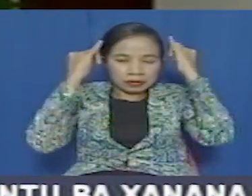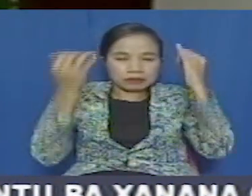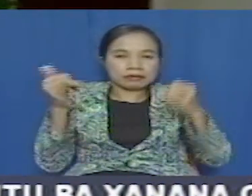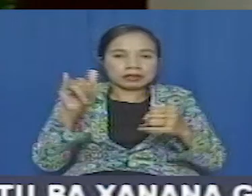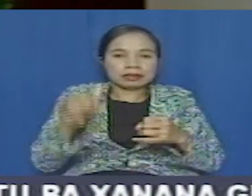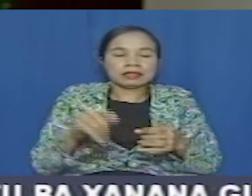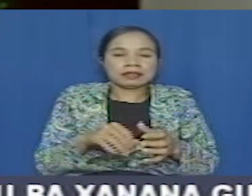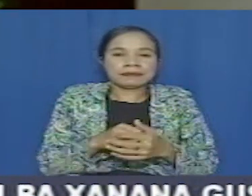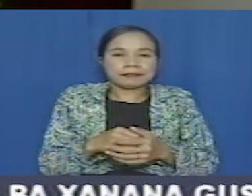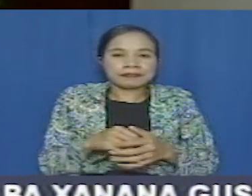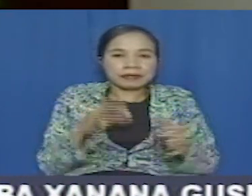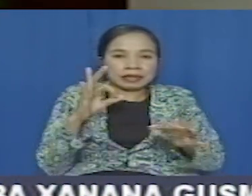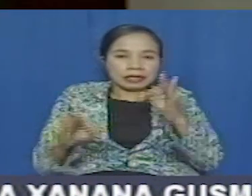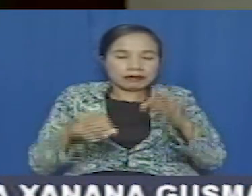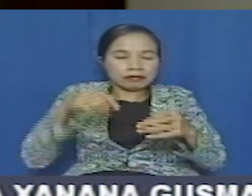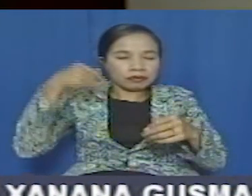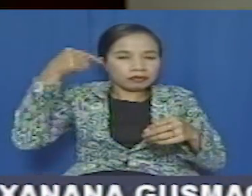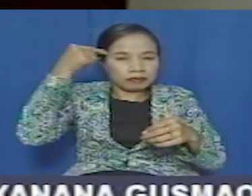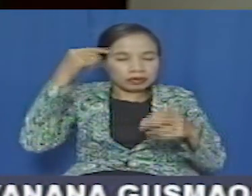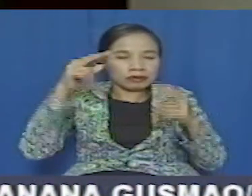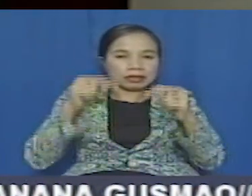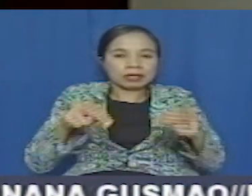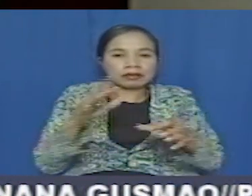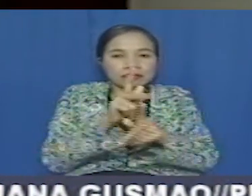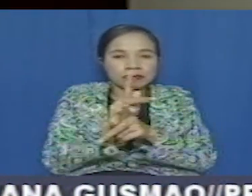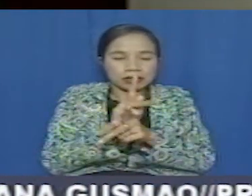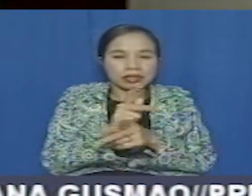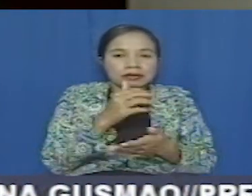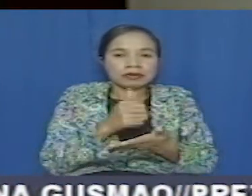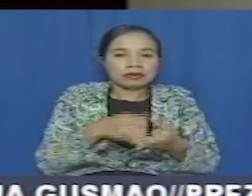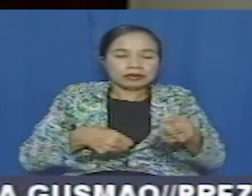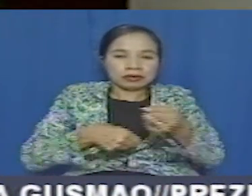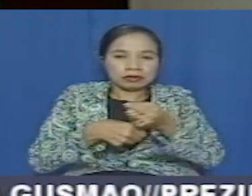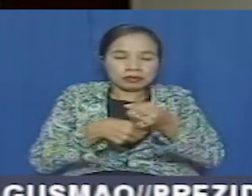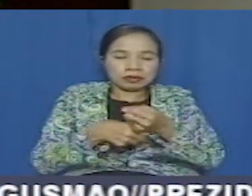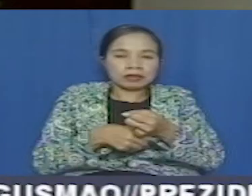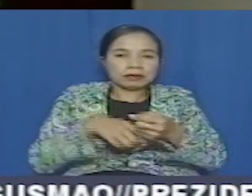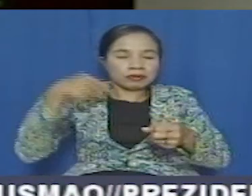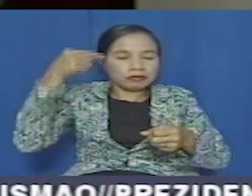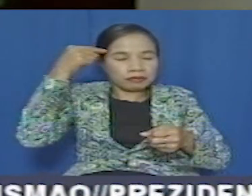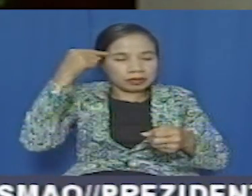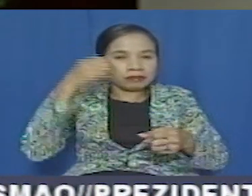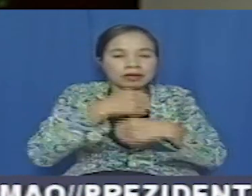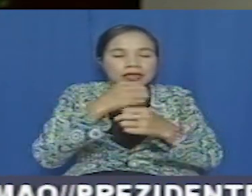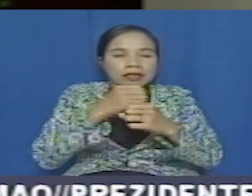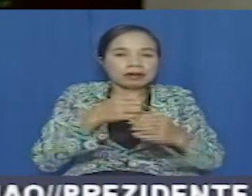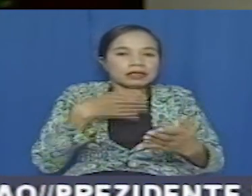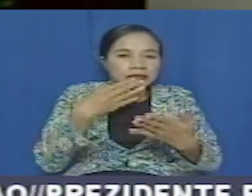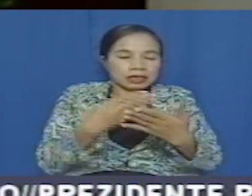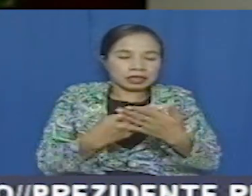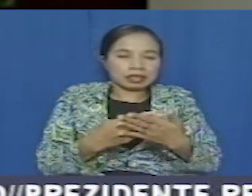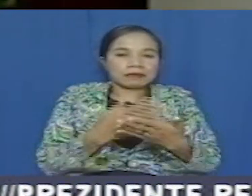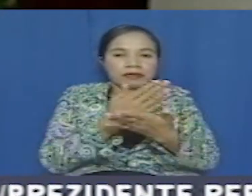nune governo tem que assegura kata ke apoio nebe governo iha ne tem que máximo. Baiha